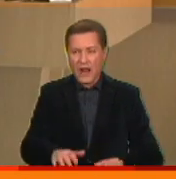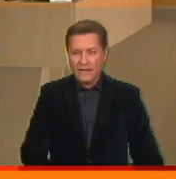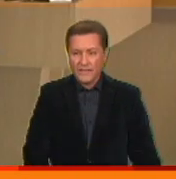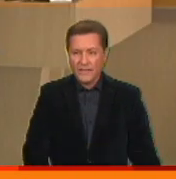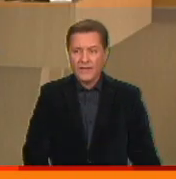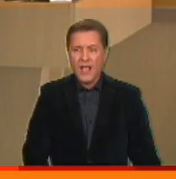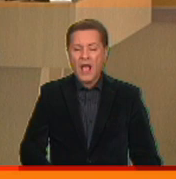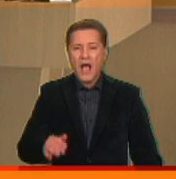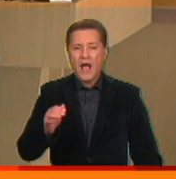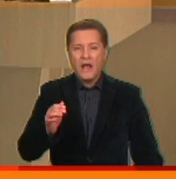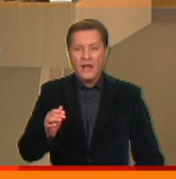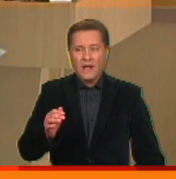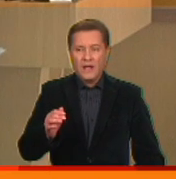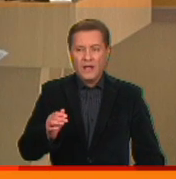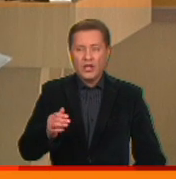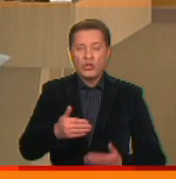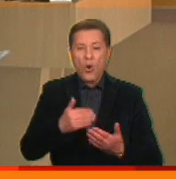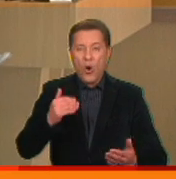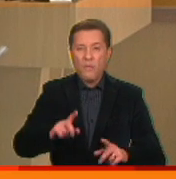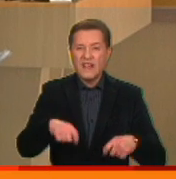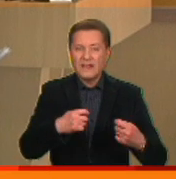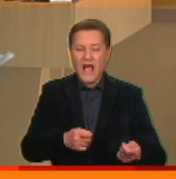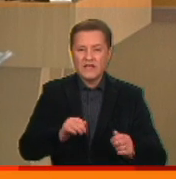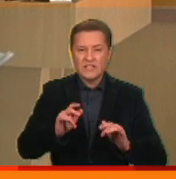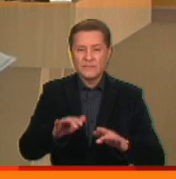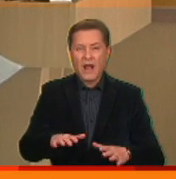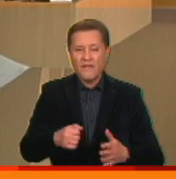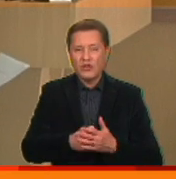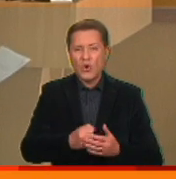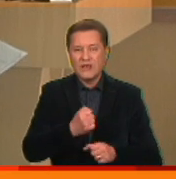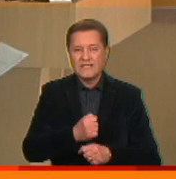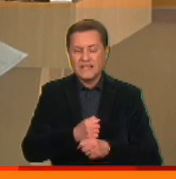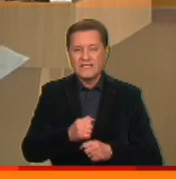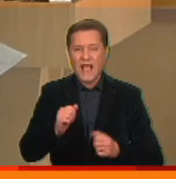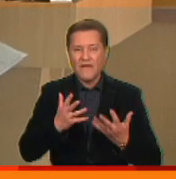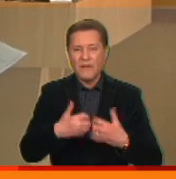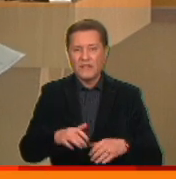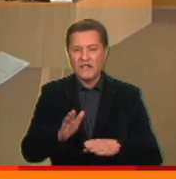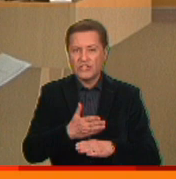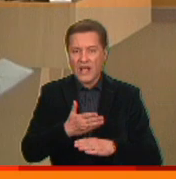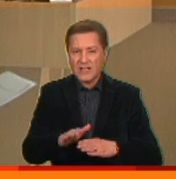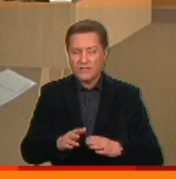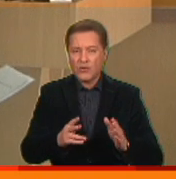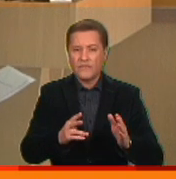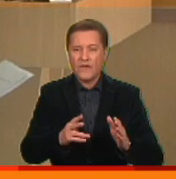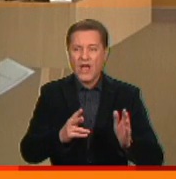про те, що склад суду ще до передачі справи та здійснення автоматичного розподілу, а саме ще